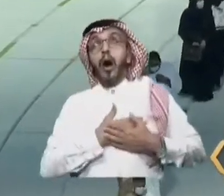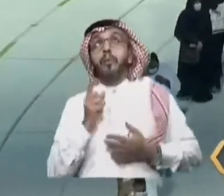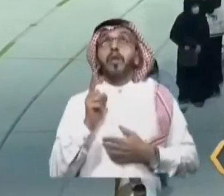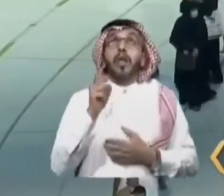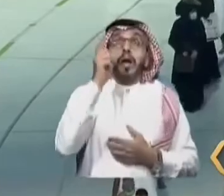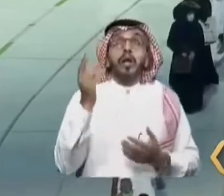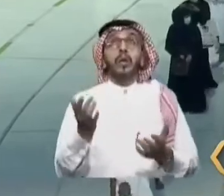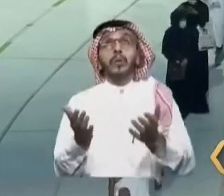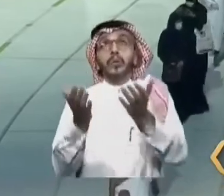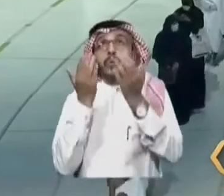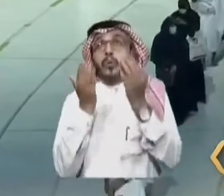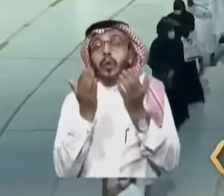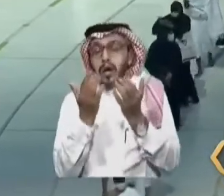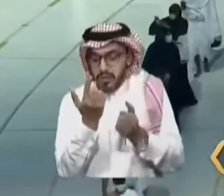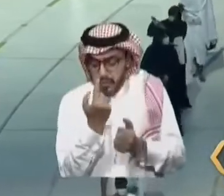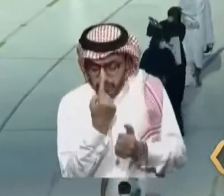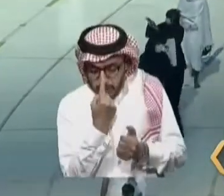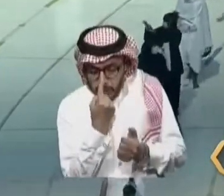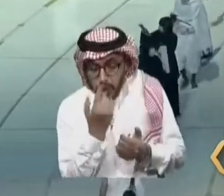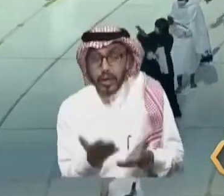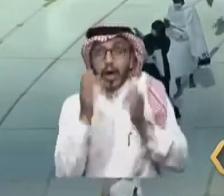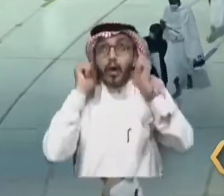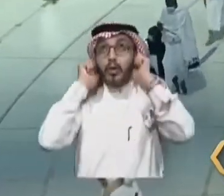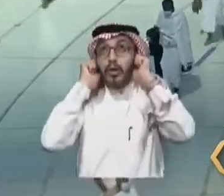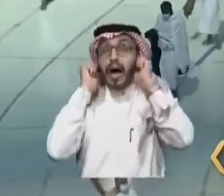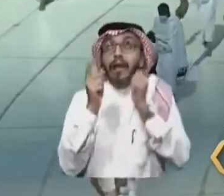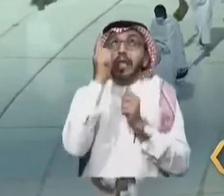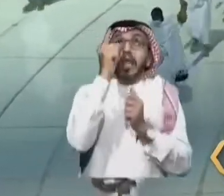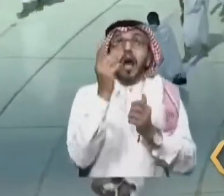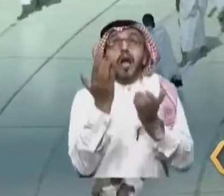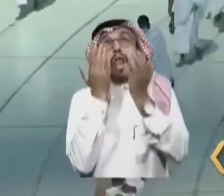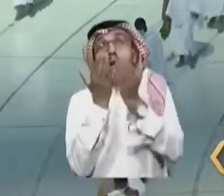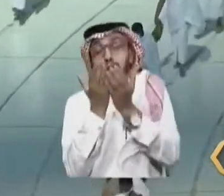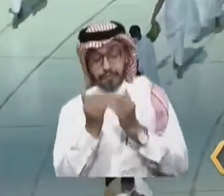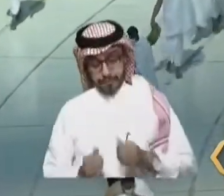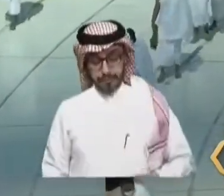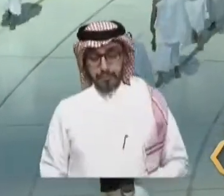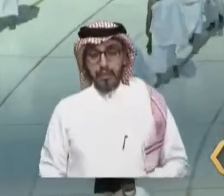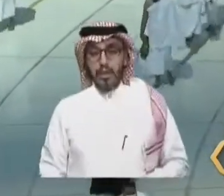ودعاء وتذللا وتضرعا وإخباتا وإنابة